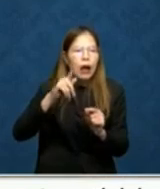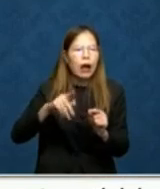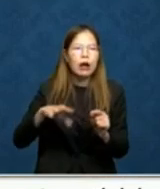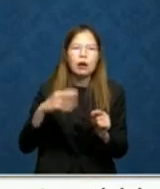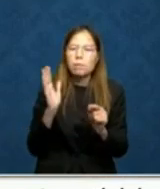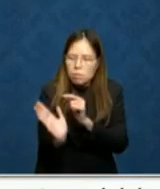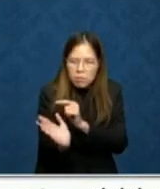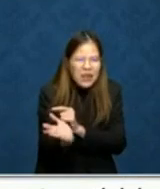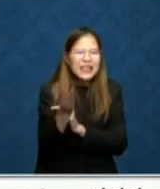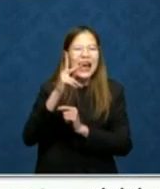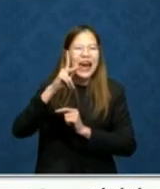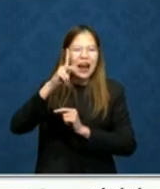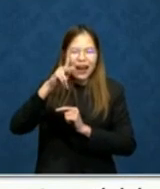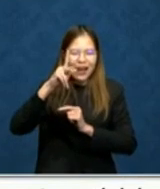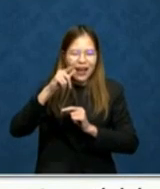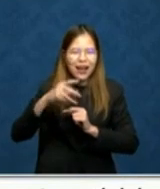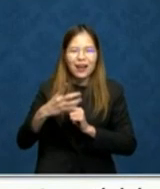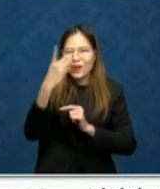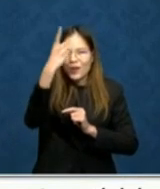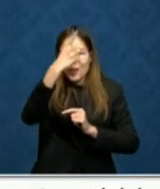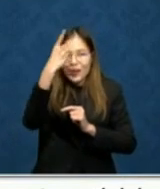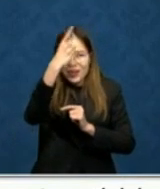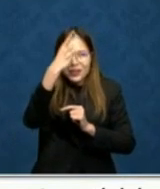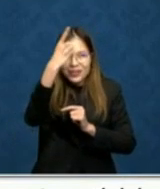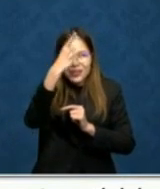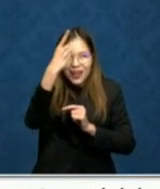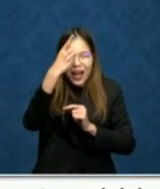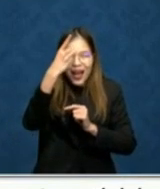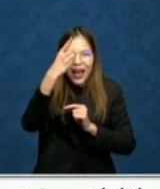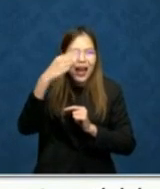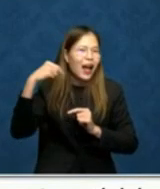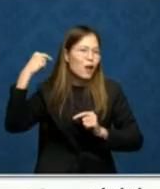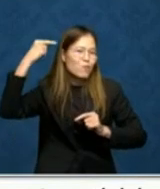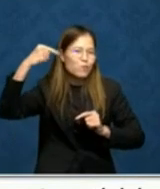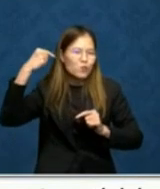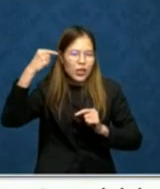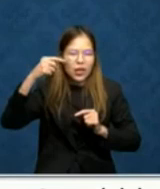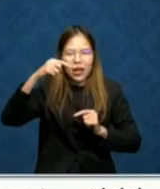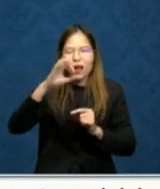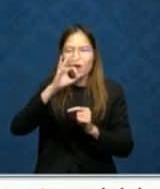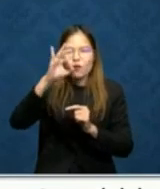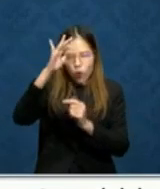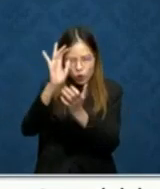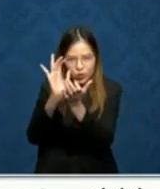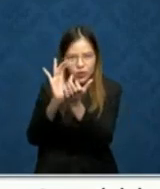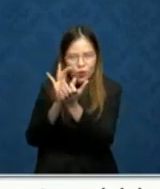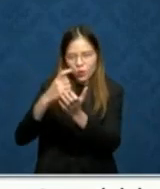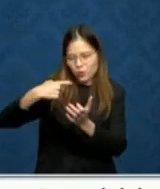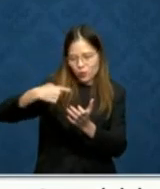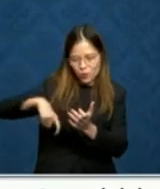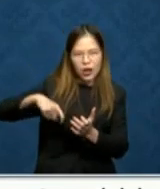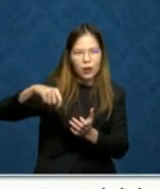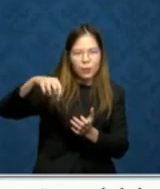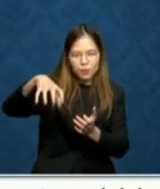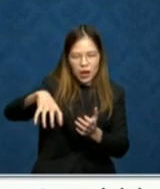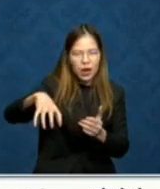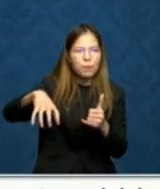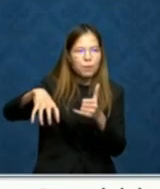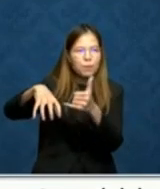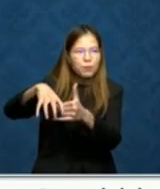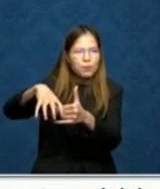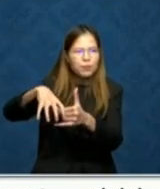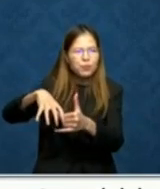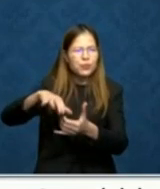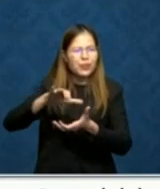อเช้านี้เองนะคะที่ดิฉันเห็นนะคะเป็นนักแสดงชาวไทยแล้วก็เป็นศิลปินนะคะที่ได้เข้าแจ้งความกับทนายนะคะหลังจากถูกอดีตส